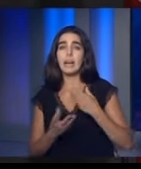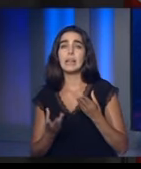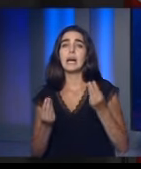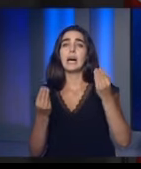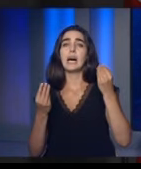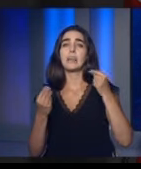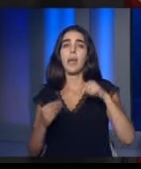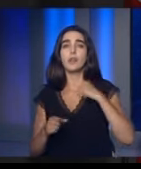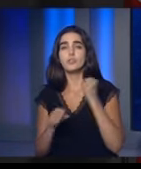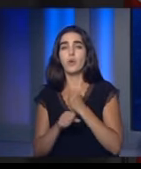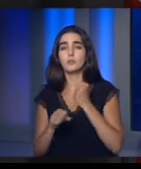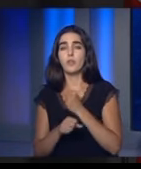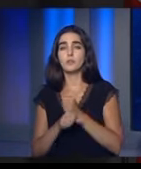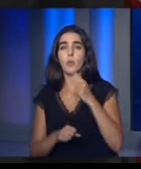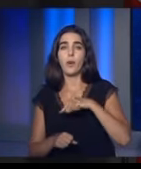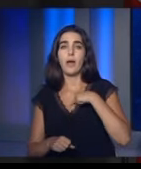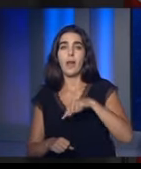بعد السياسيين